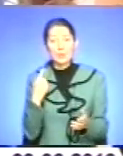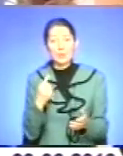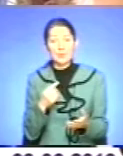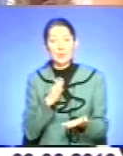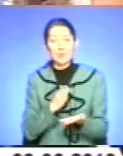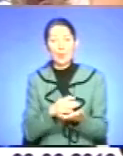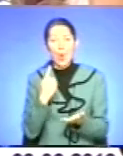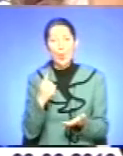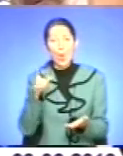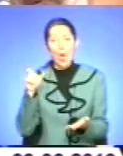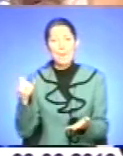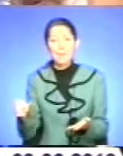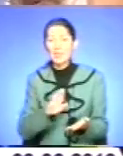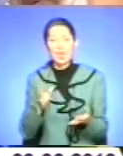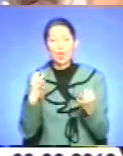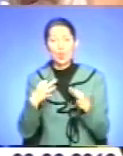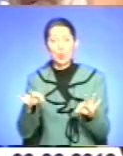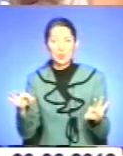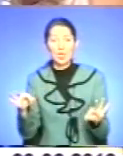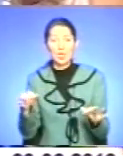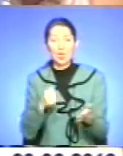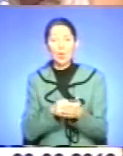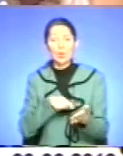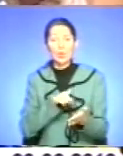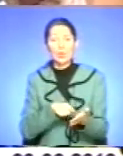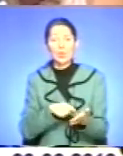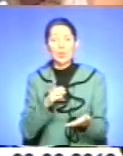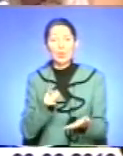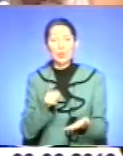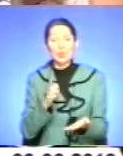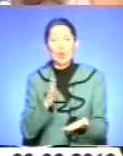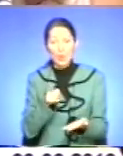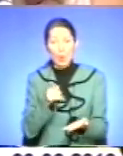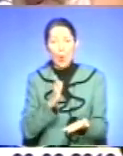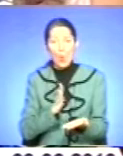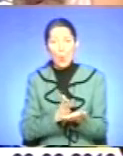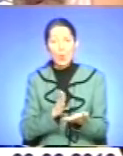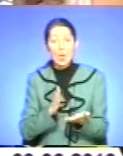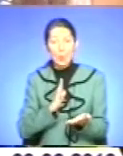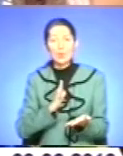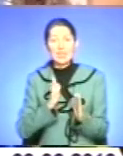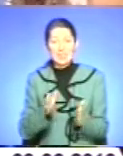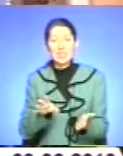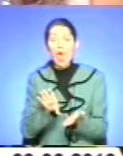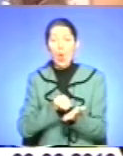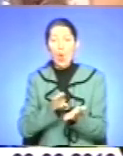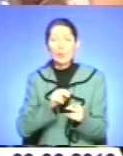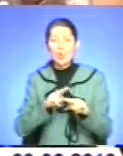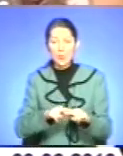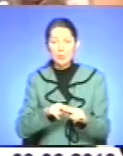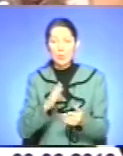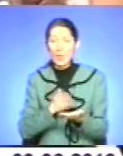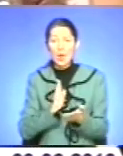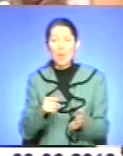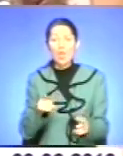одного абітурієнта не впустили в пункт тестування. З наявності в нього лише копії паспорта, а має бути документ оригінал. Паспорт